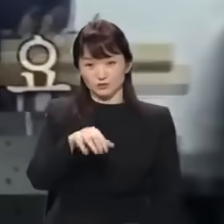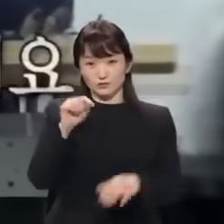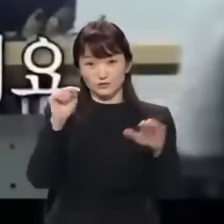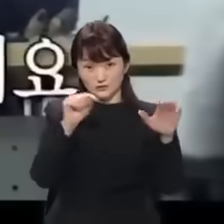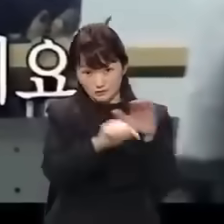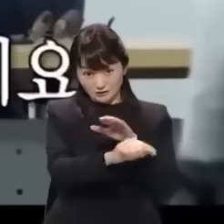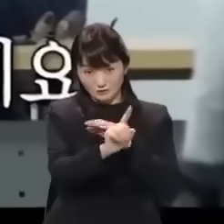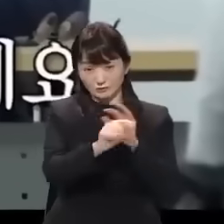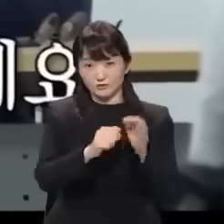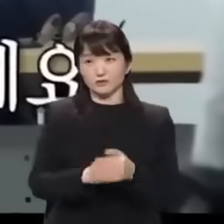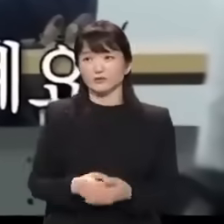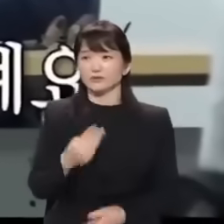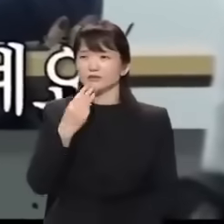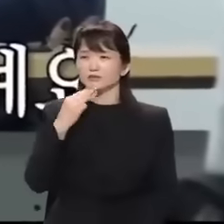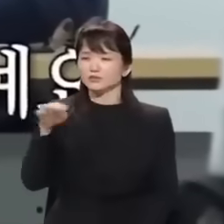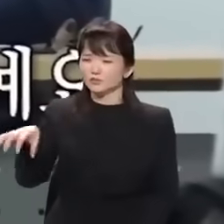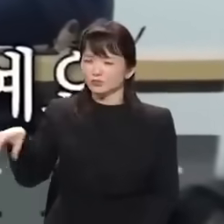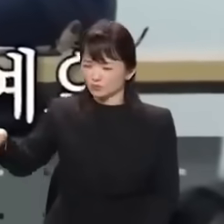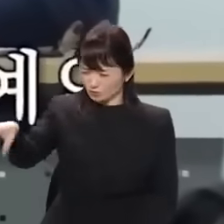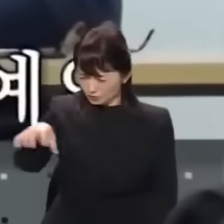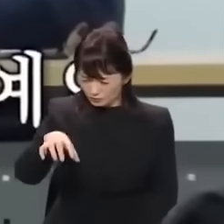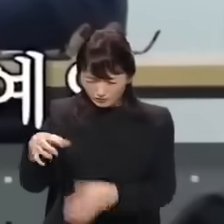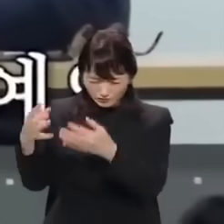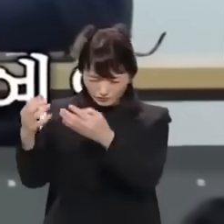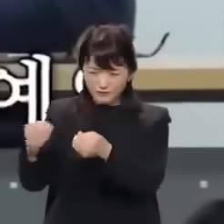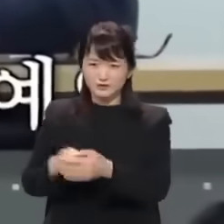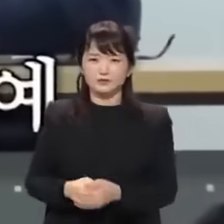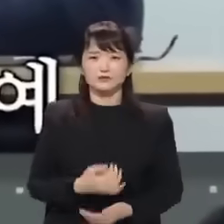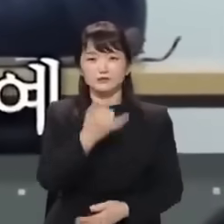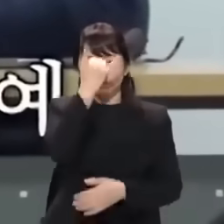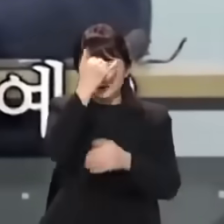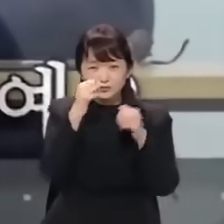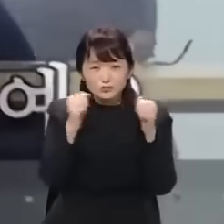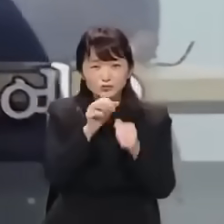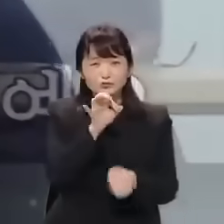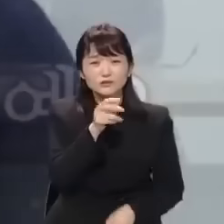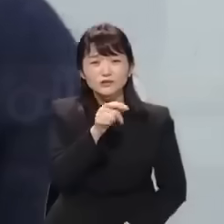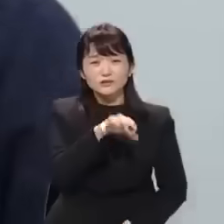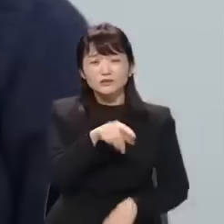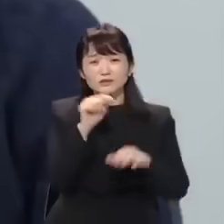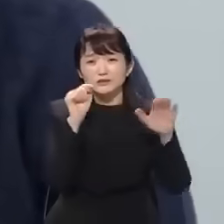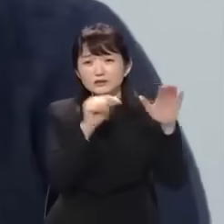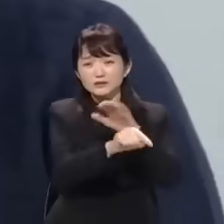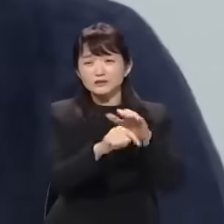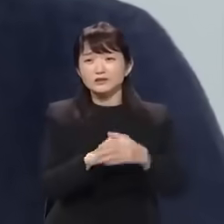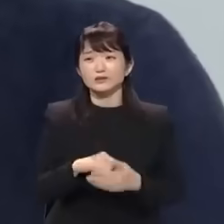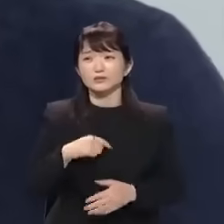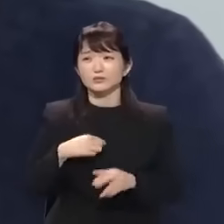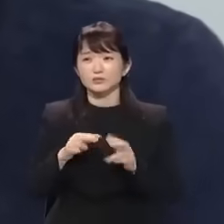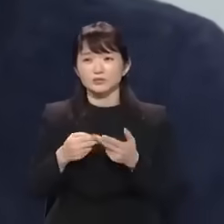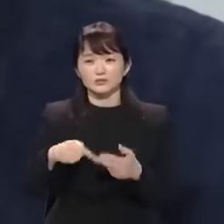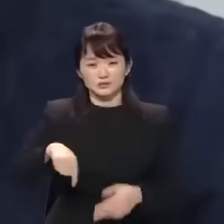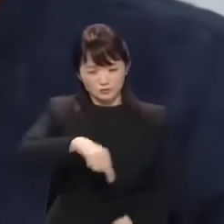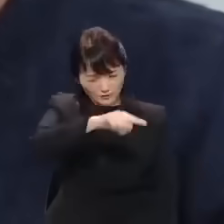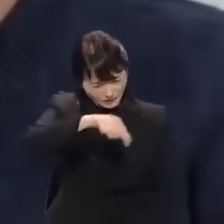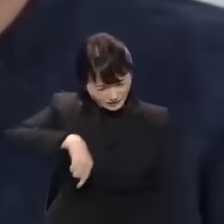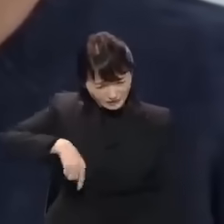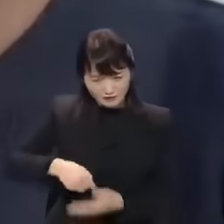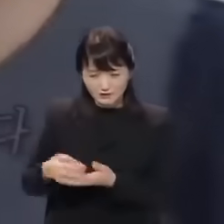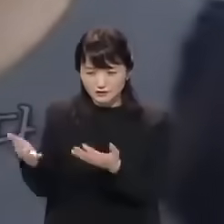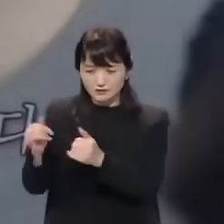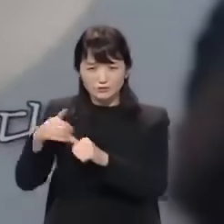서울에 많은 것들이 있잖아요 굳이 충북 예산까지 가서 본인이 왔다 갔다 하고 직원들 보내고